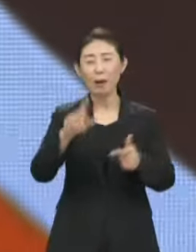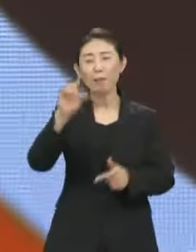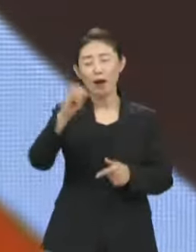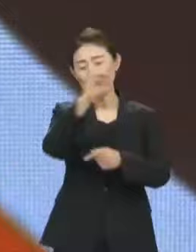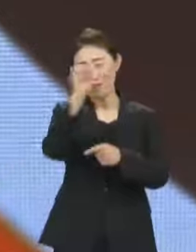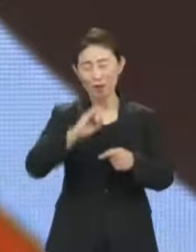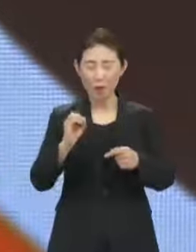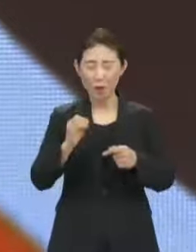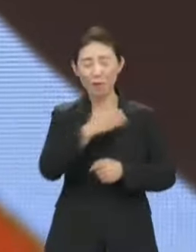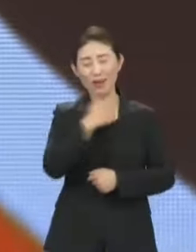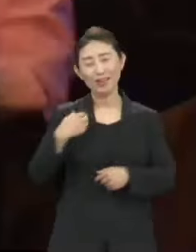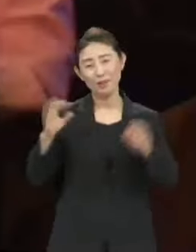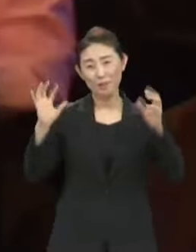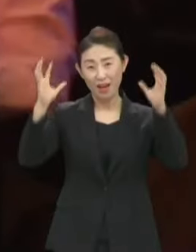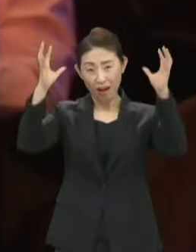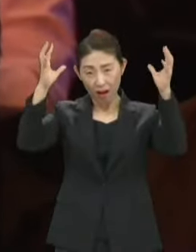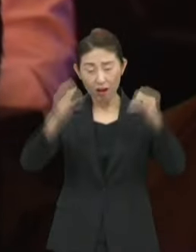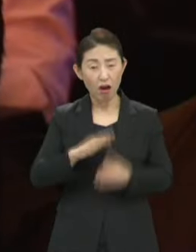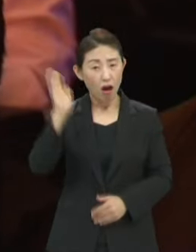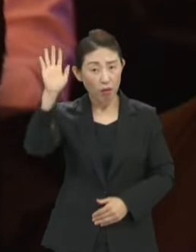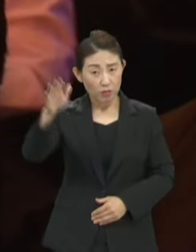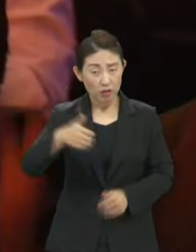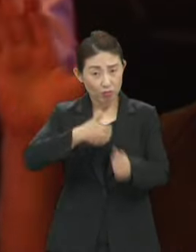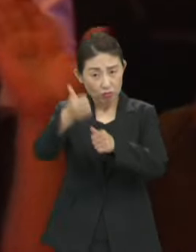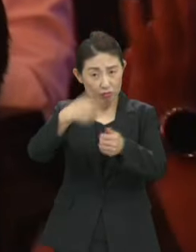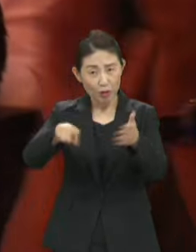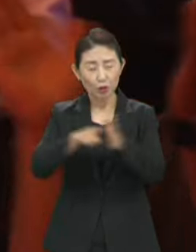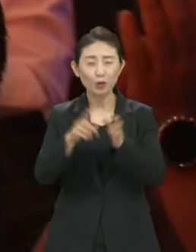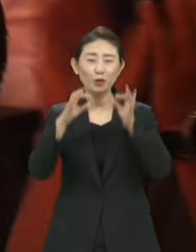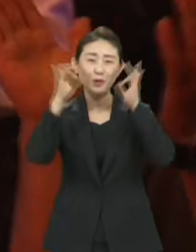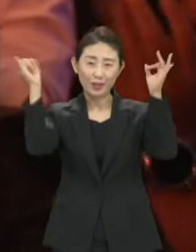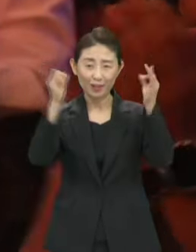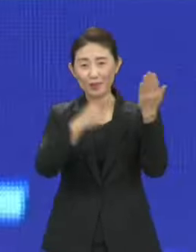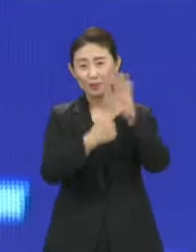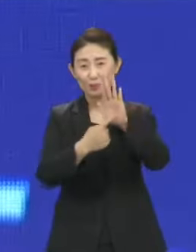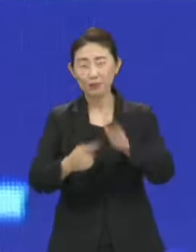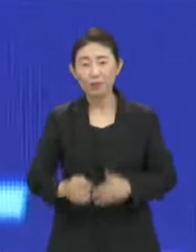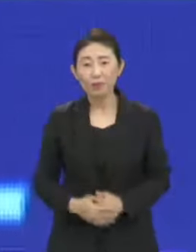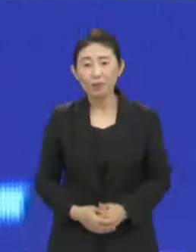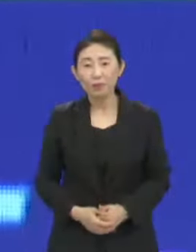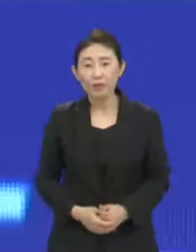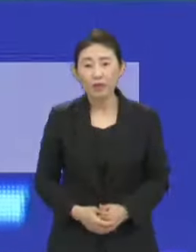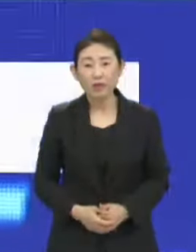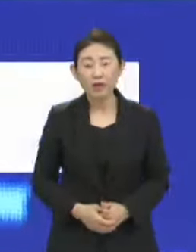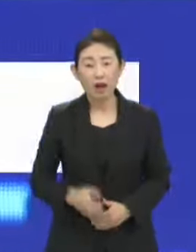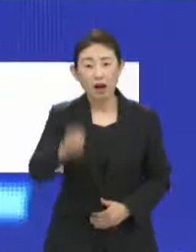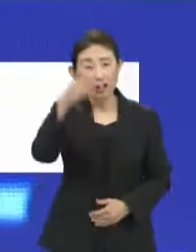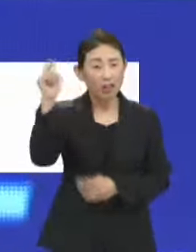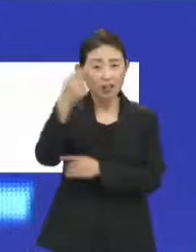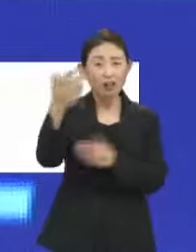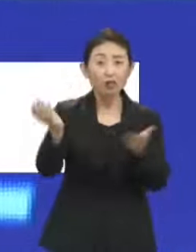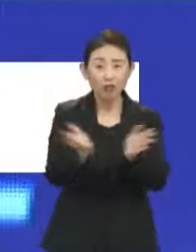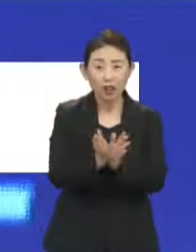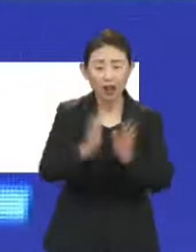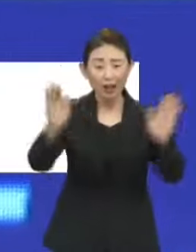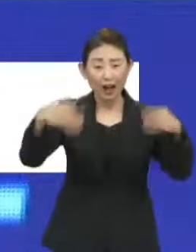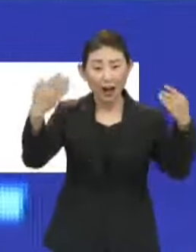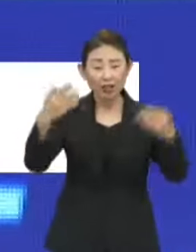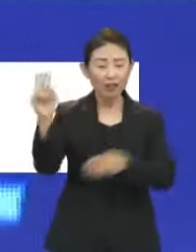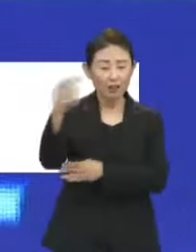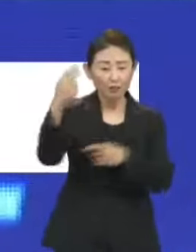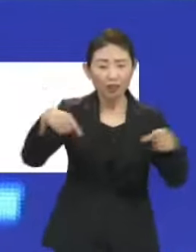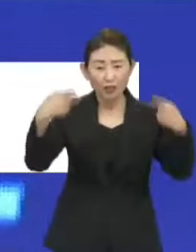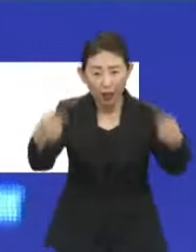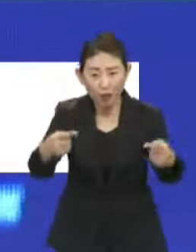만족한다며 한국 시리즈 우승을 위해 노력하겠다는 당찬 포부를 밝혔습니다. 한화이글스가 가을야구를 넘어서